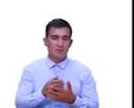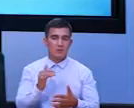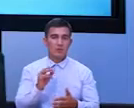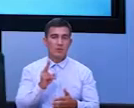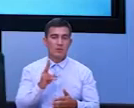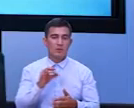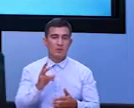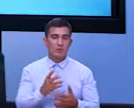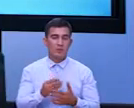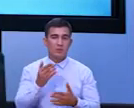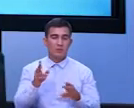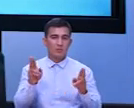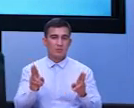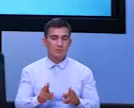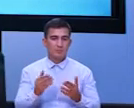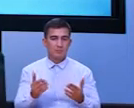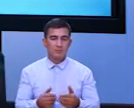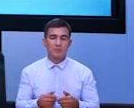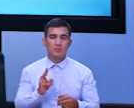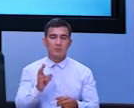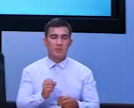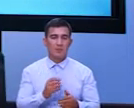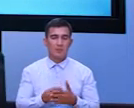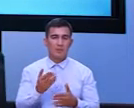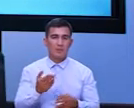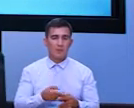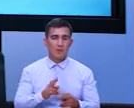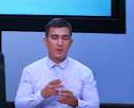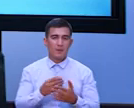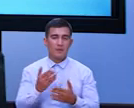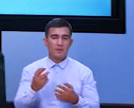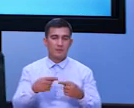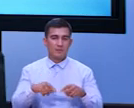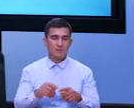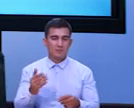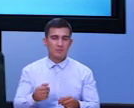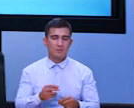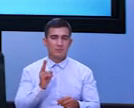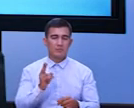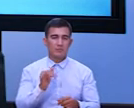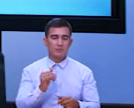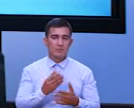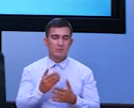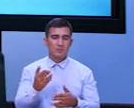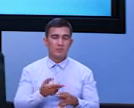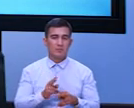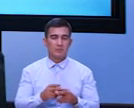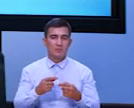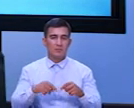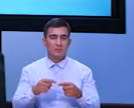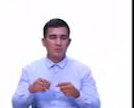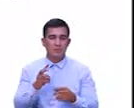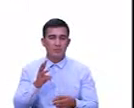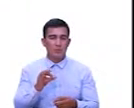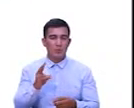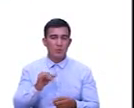atadi. Ushbu formulada ko'rinib turibdiki, K proporsionallik koeffitsienti Q1 va Q2 modul ichida